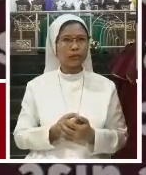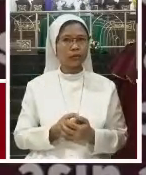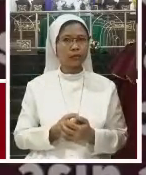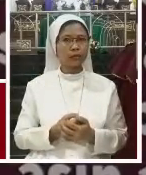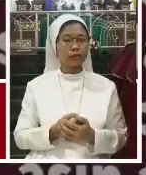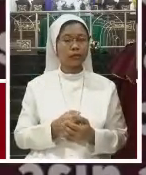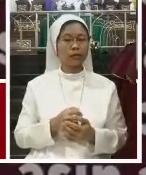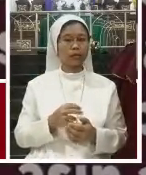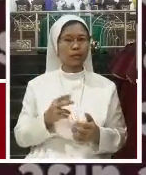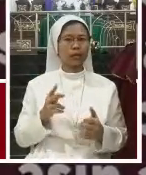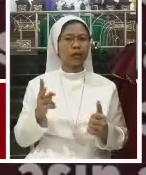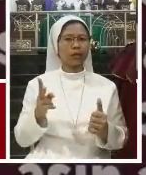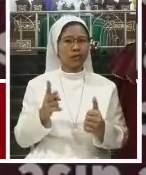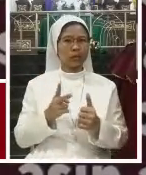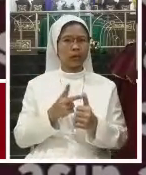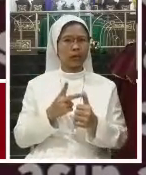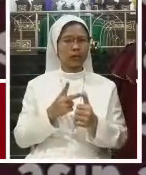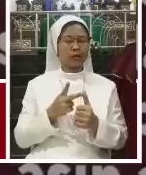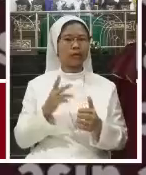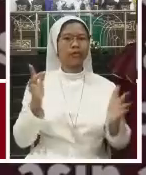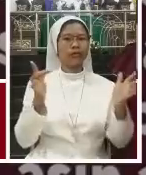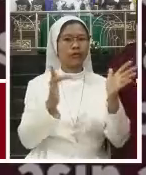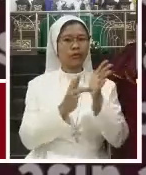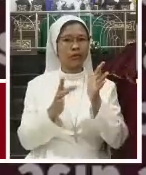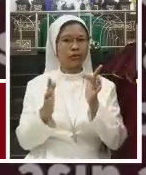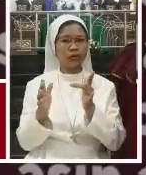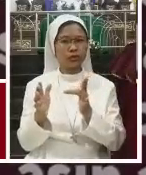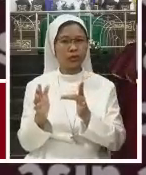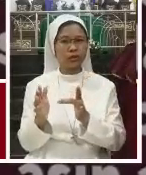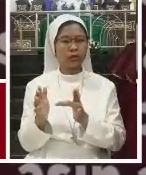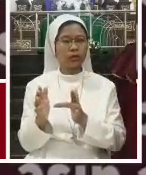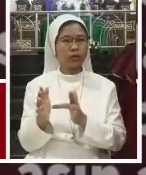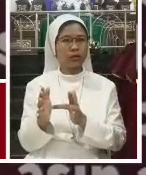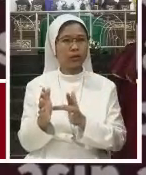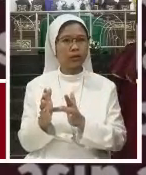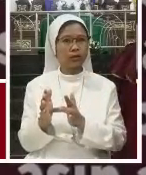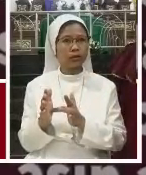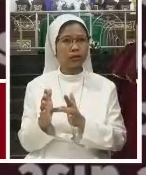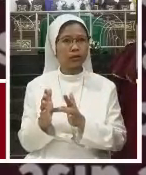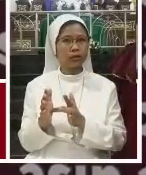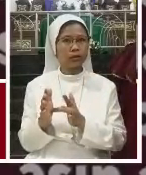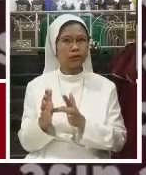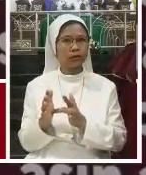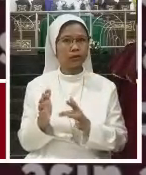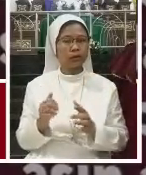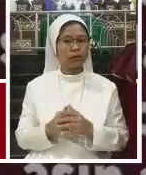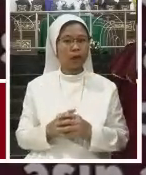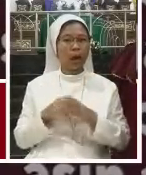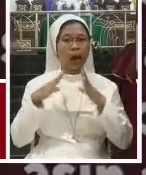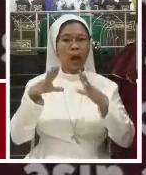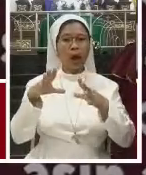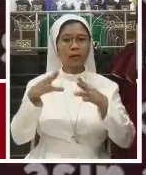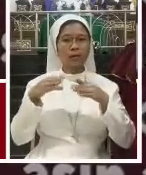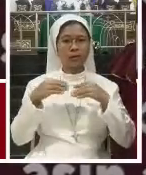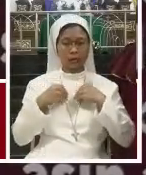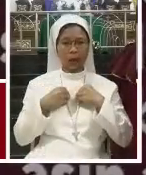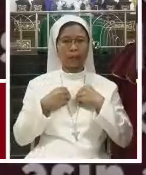ikaduha. Si Kristo na inutub niya ang kabutan o will kang